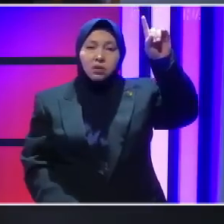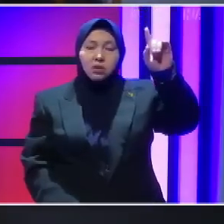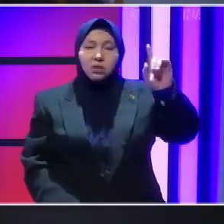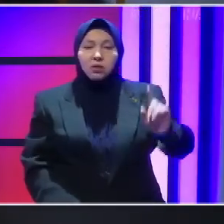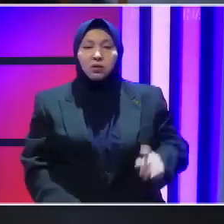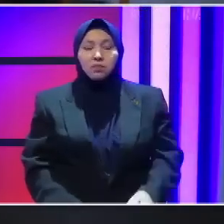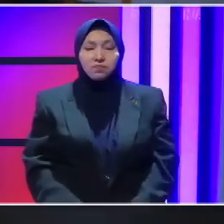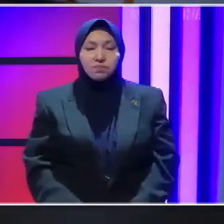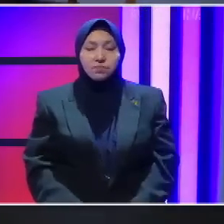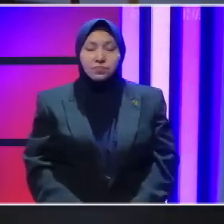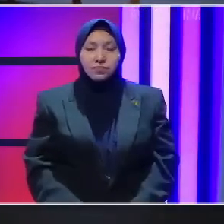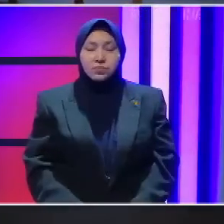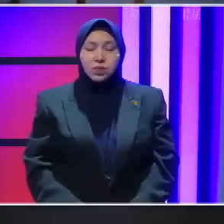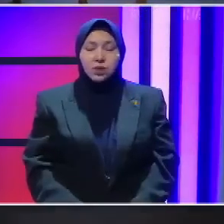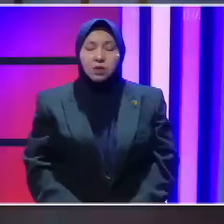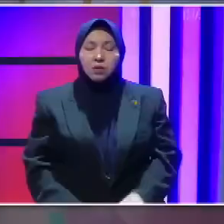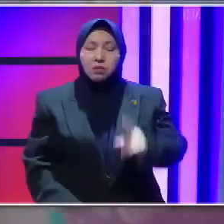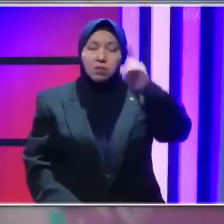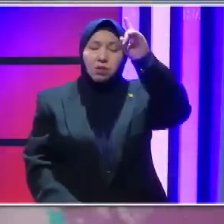الرحيم